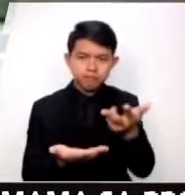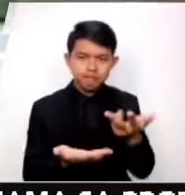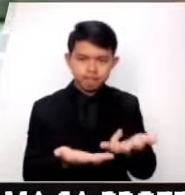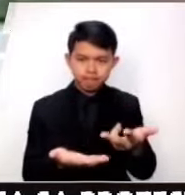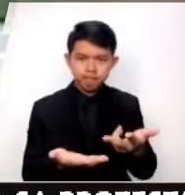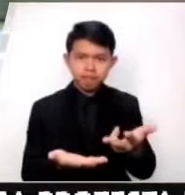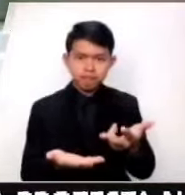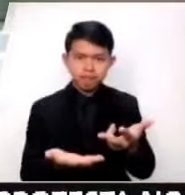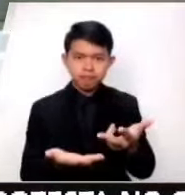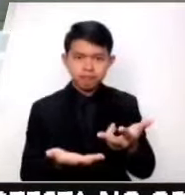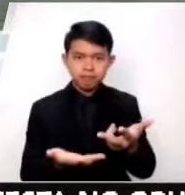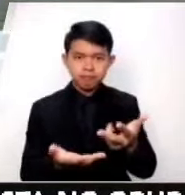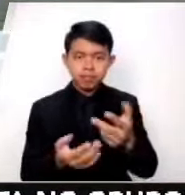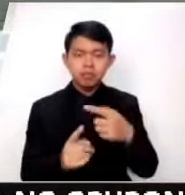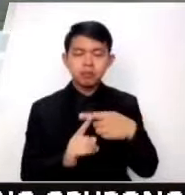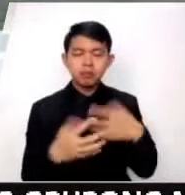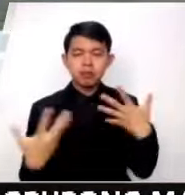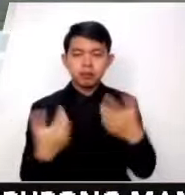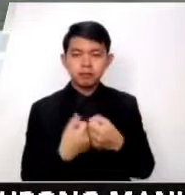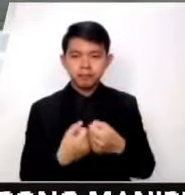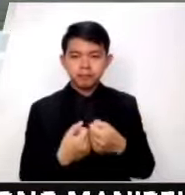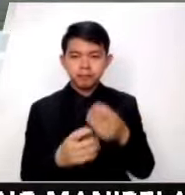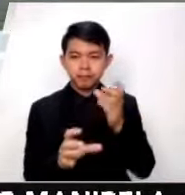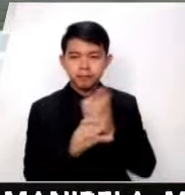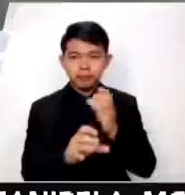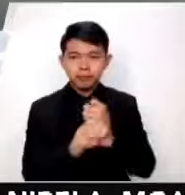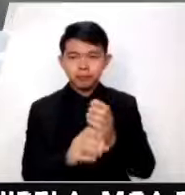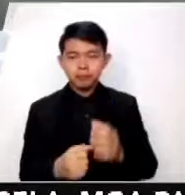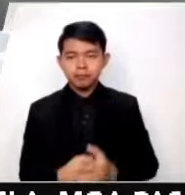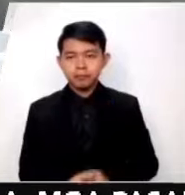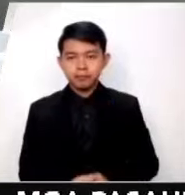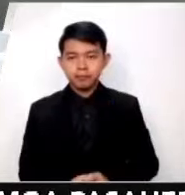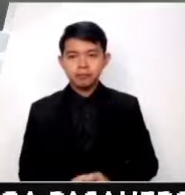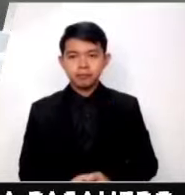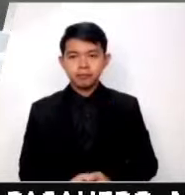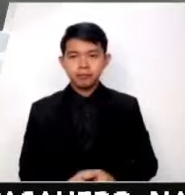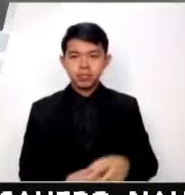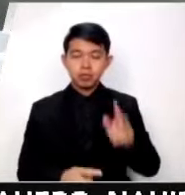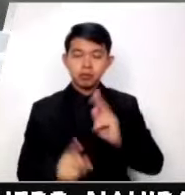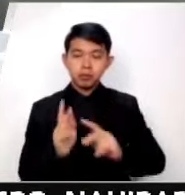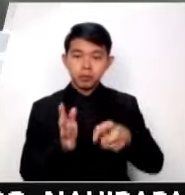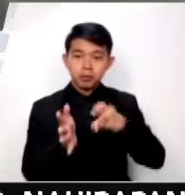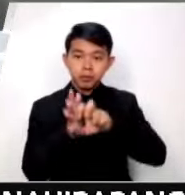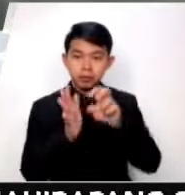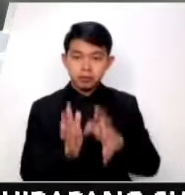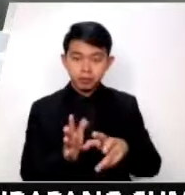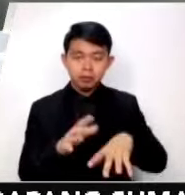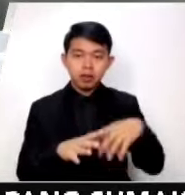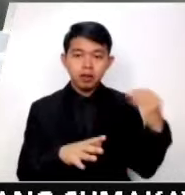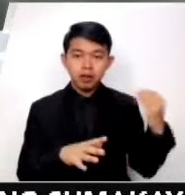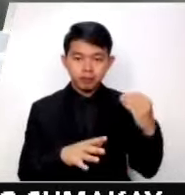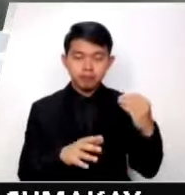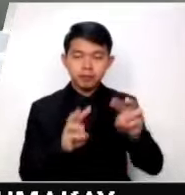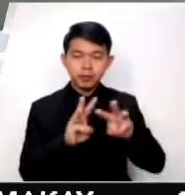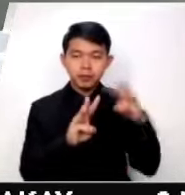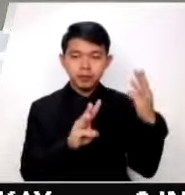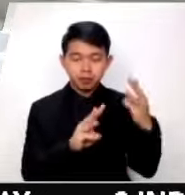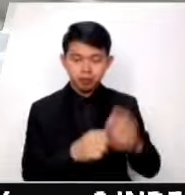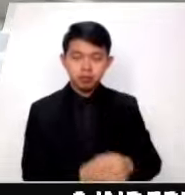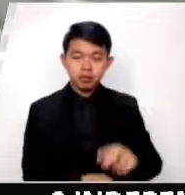nito ang kotse. Isa-isang nagsilabasa ng mga pasahero sa bintana. Isa ang kinailangang bigyan ng first